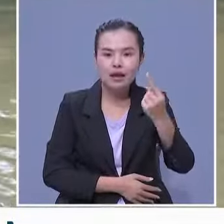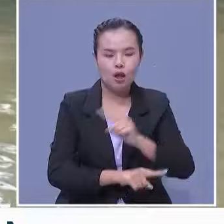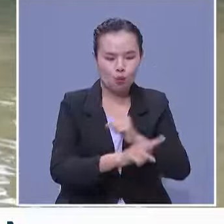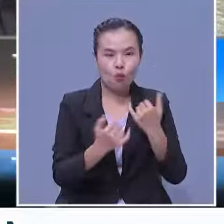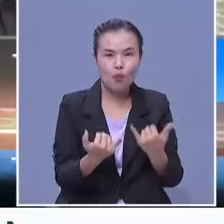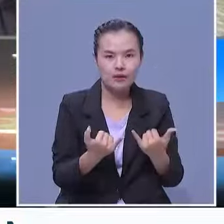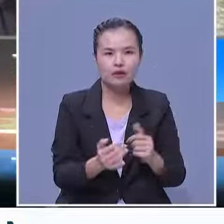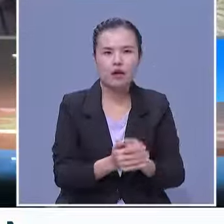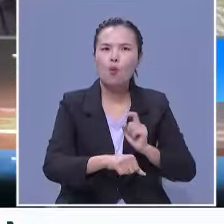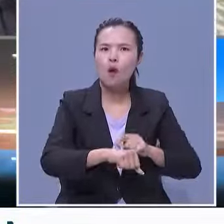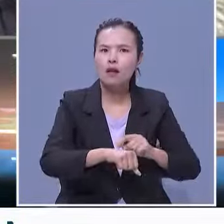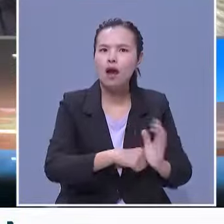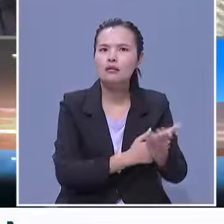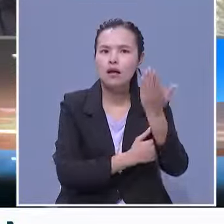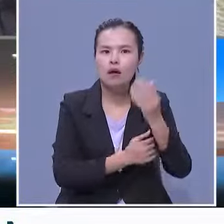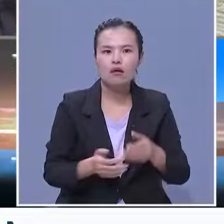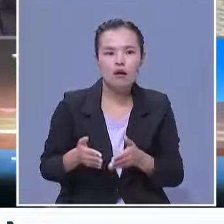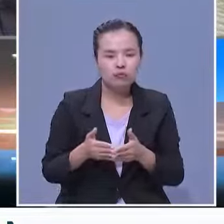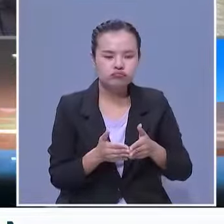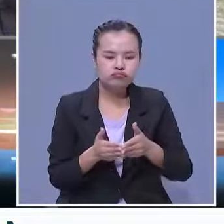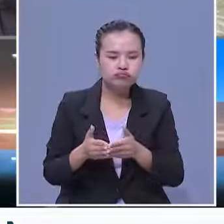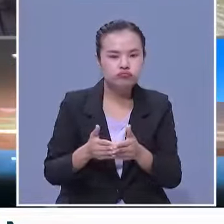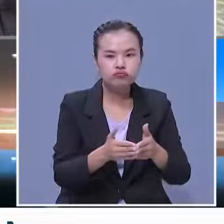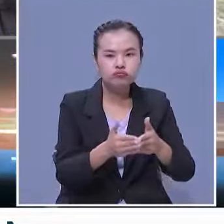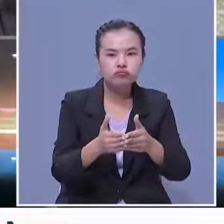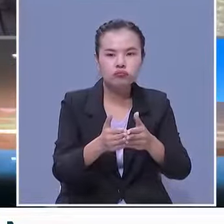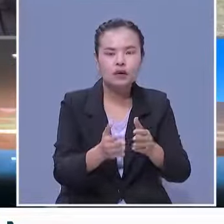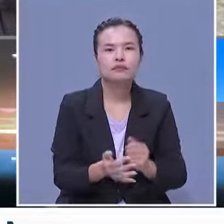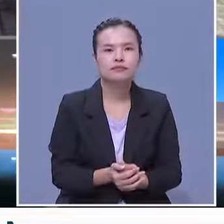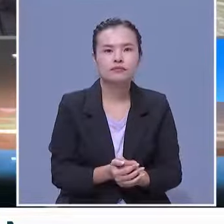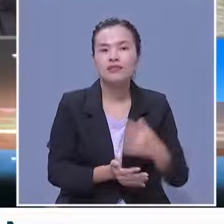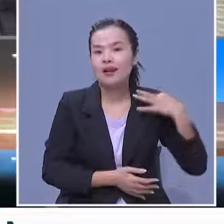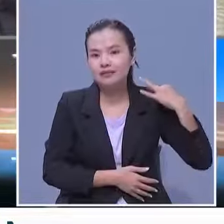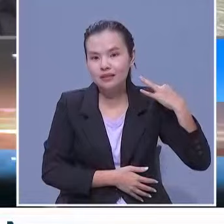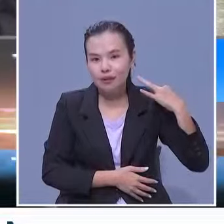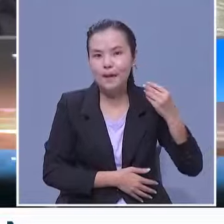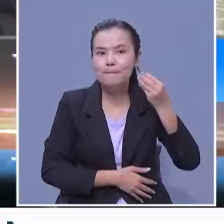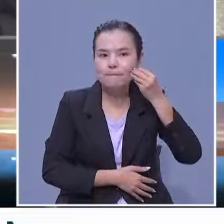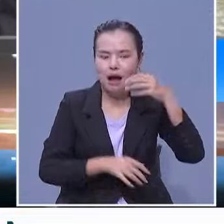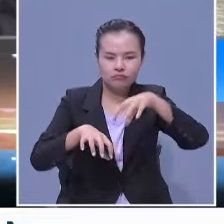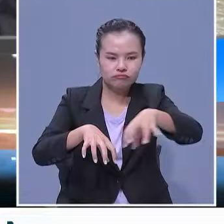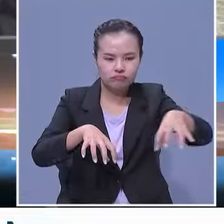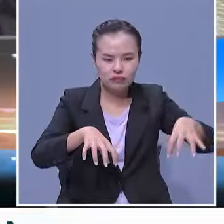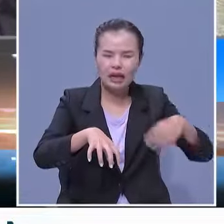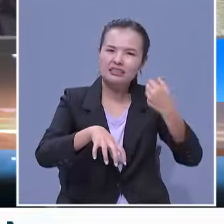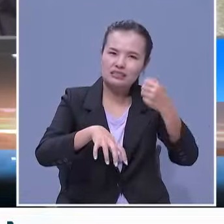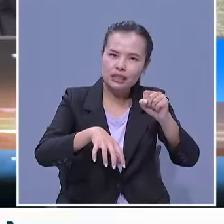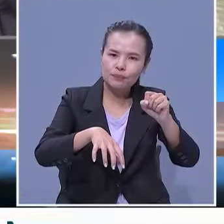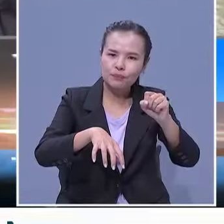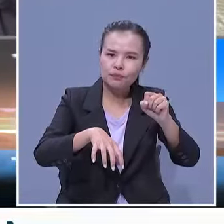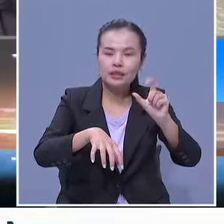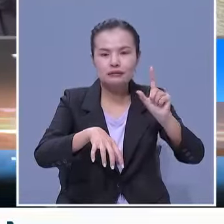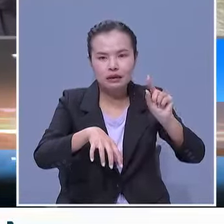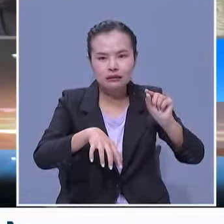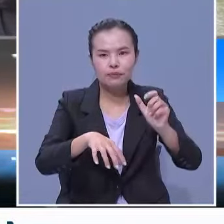น้อยนะคะเมื่อเช้านี้ดิฉันล่องเรือไปกับทางกู้ภัยนะคะด้านในเนี่ยมีบ้านอยู่ประมาณ10-20หลังคาเรือน